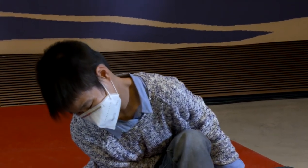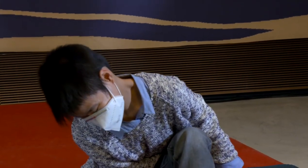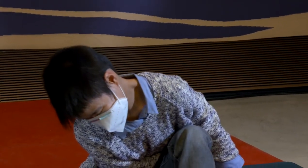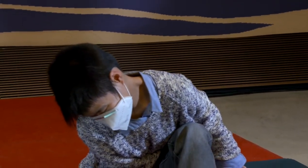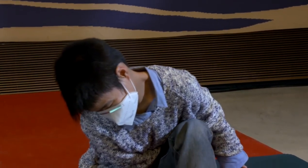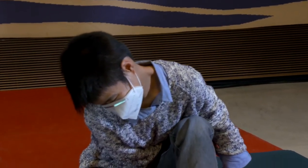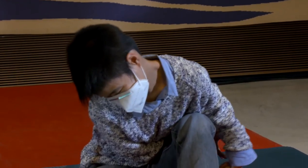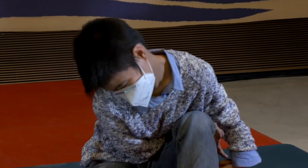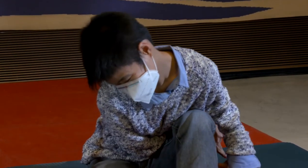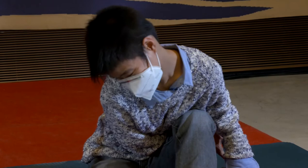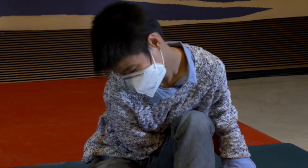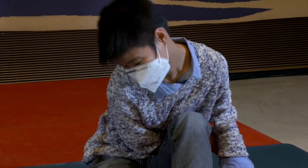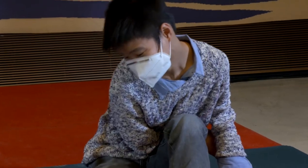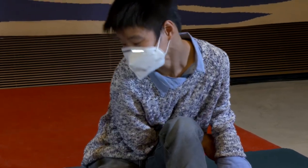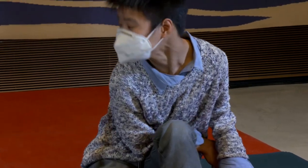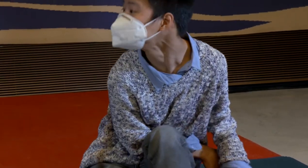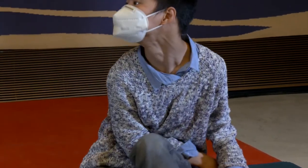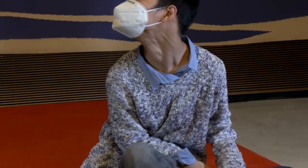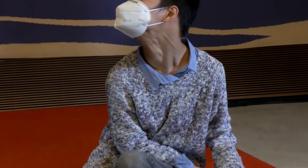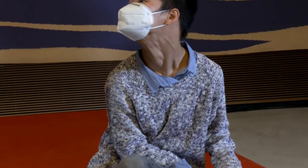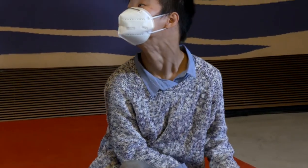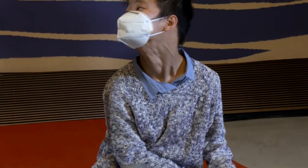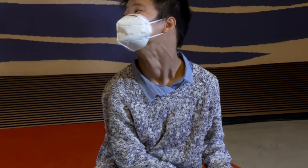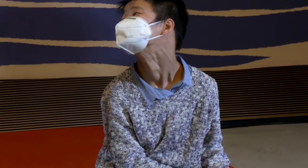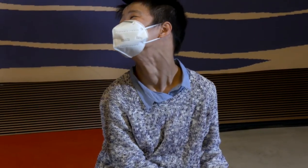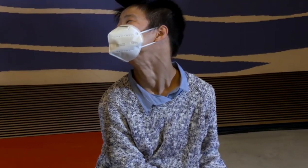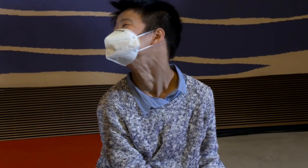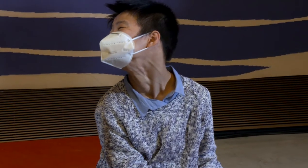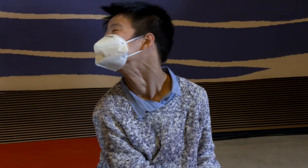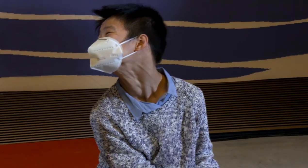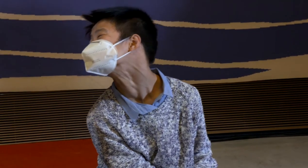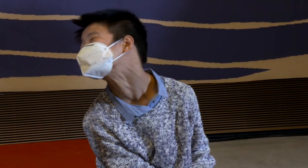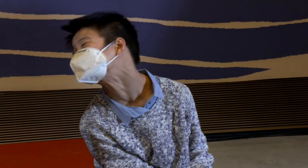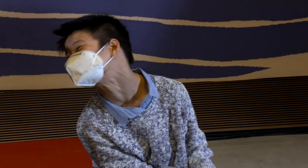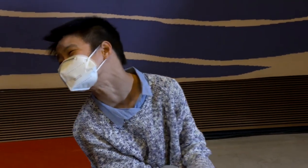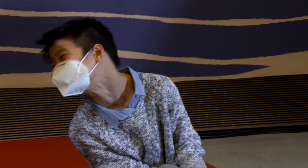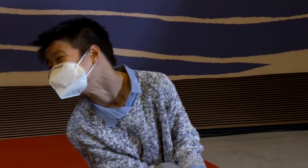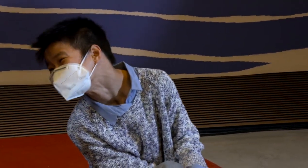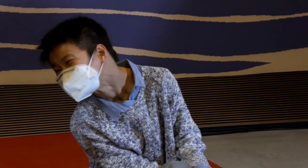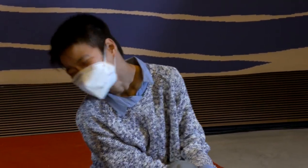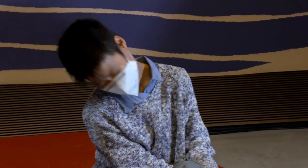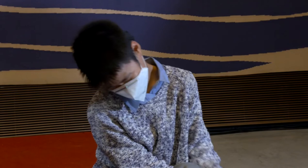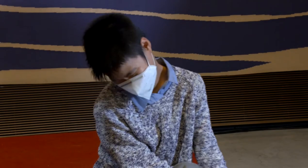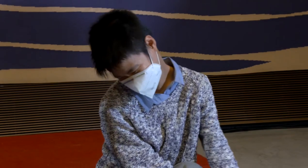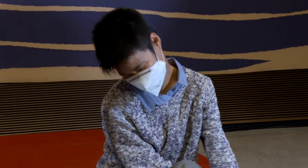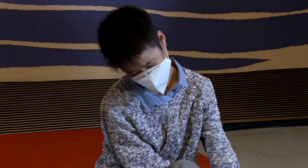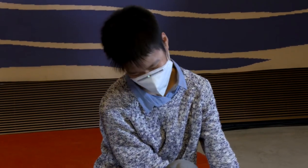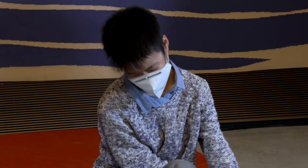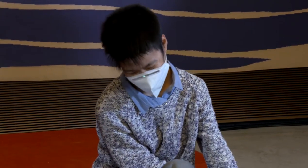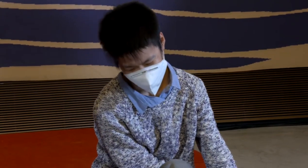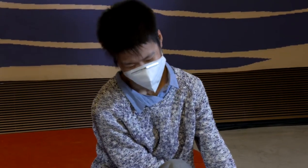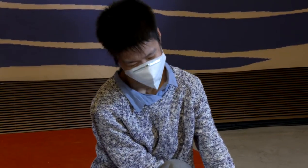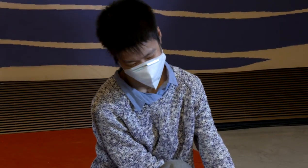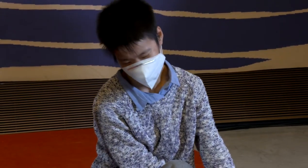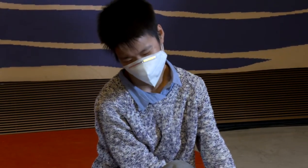était une artiste handicapée. C'est en discutant avec ma très chère amie, Elena Chamorro, qui travaille sur la figure de